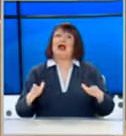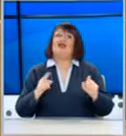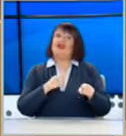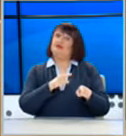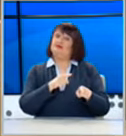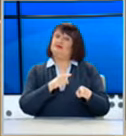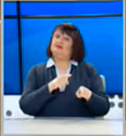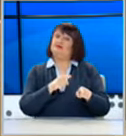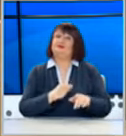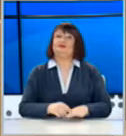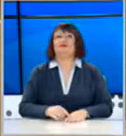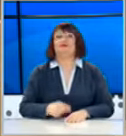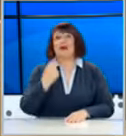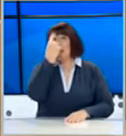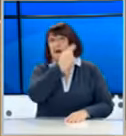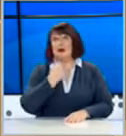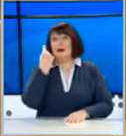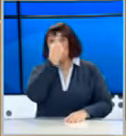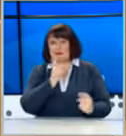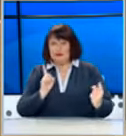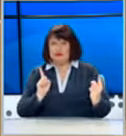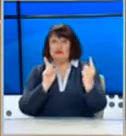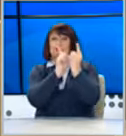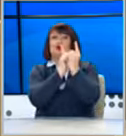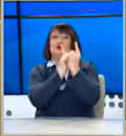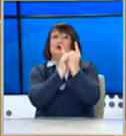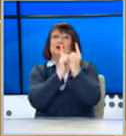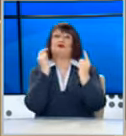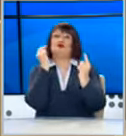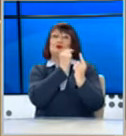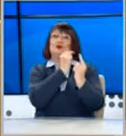λοιπόν προσωπικά σε εσάς, κύριε Πρωθυπουργέ.